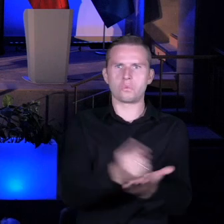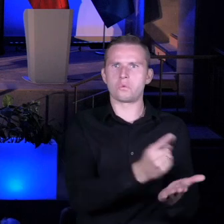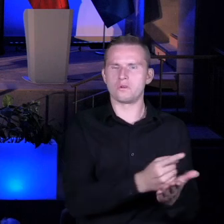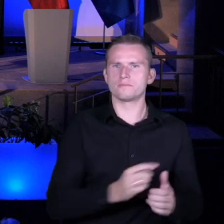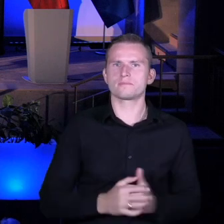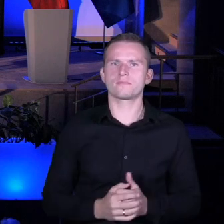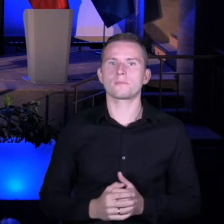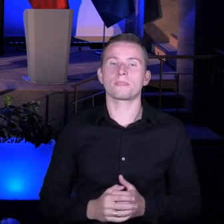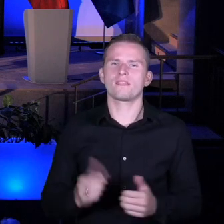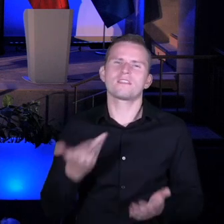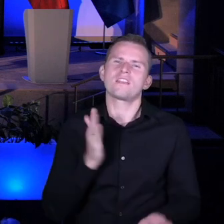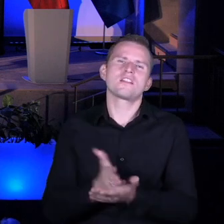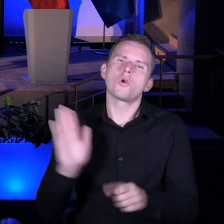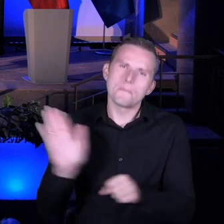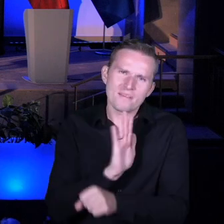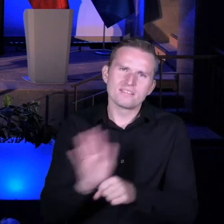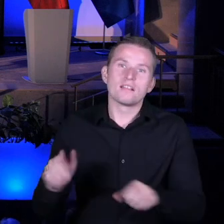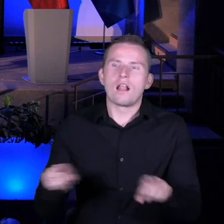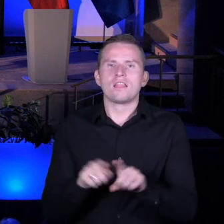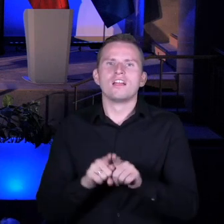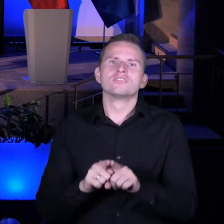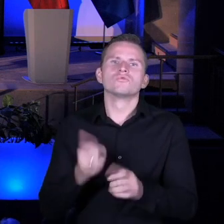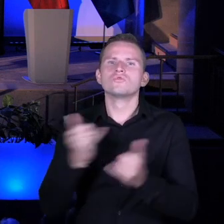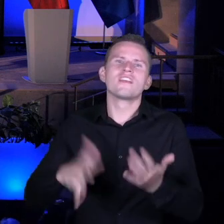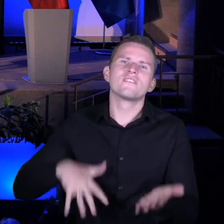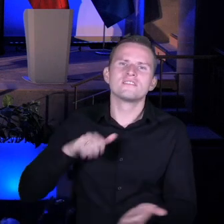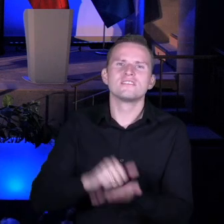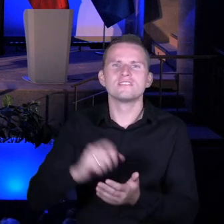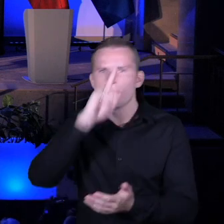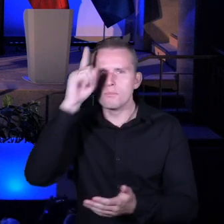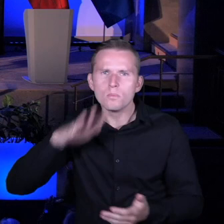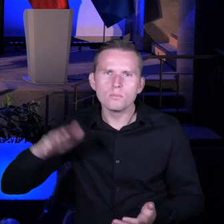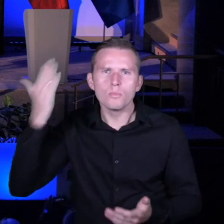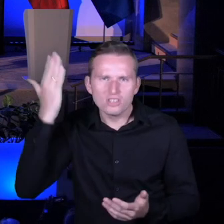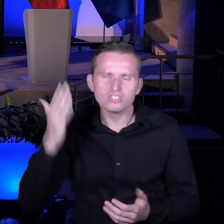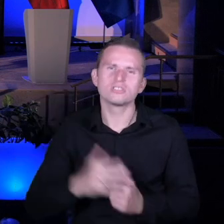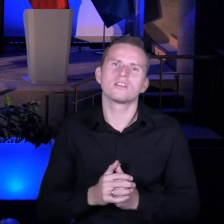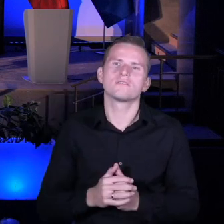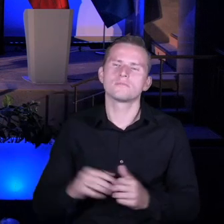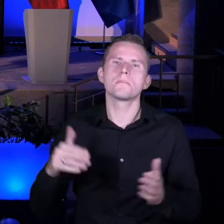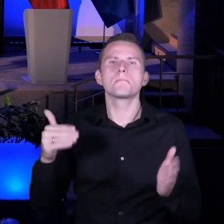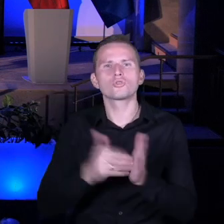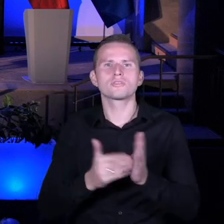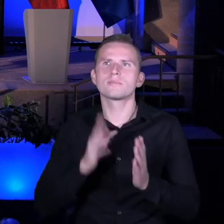otrzymaliśmy, więc już nie tylko biznes, ale tak naprawdę też instytucje publiczne potrzebują tej zwinności.